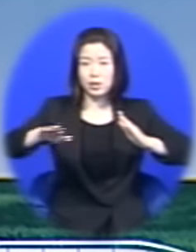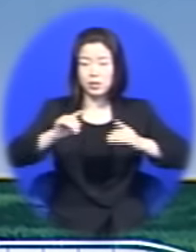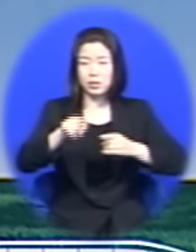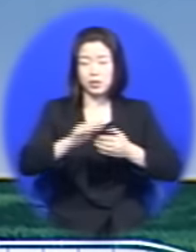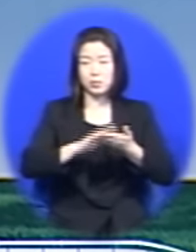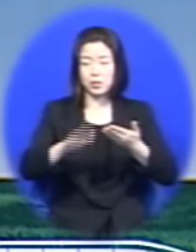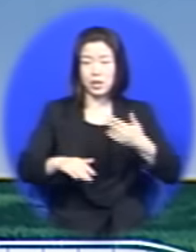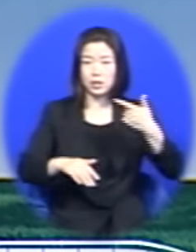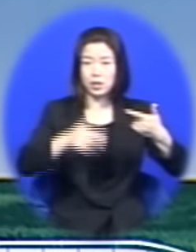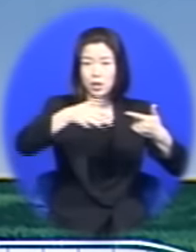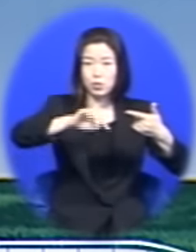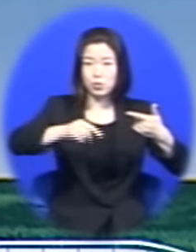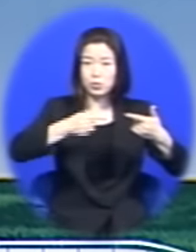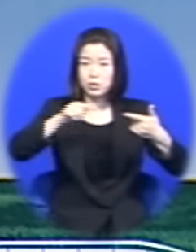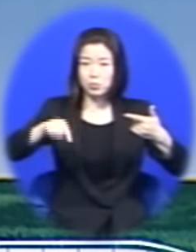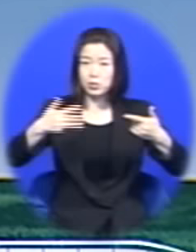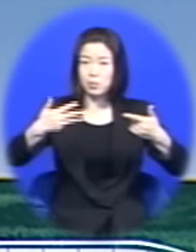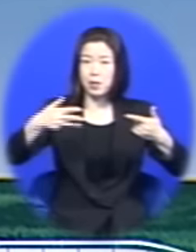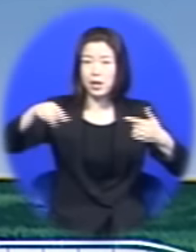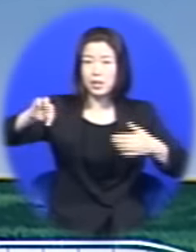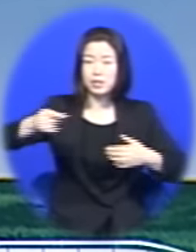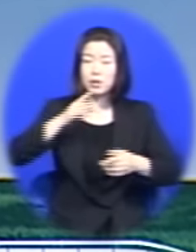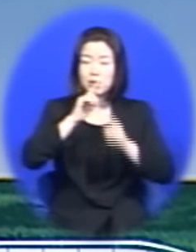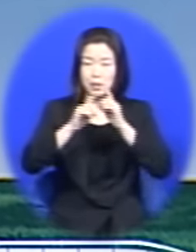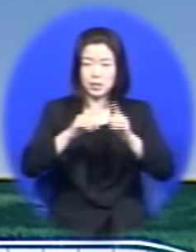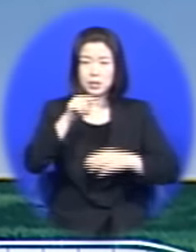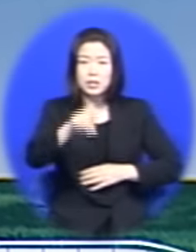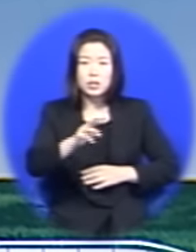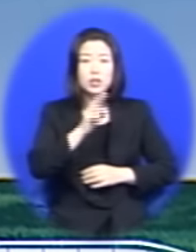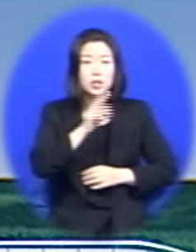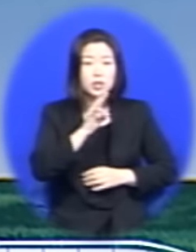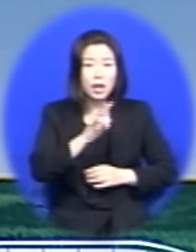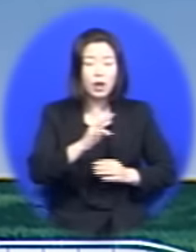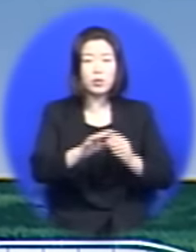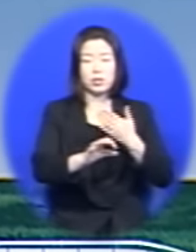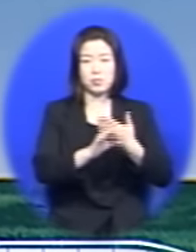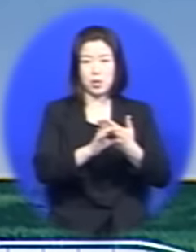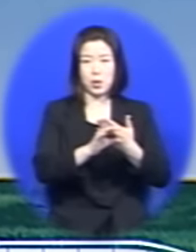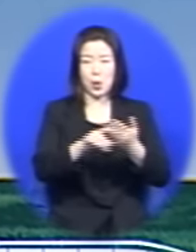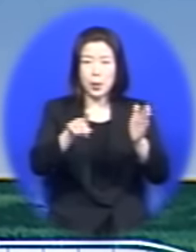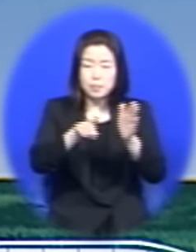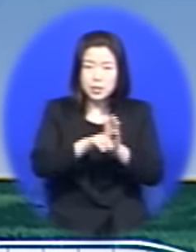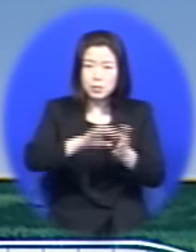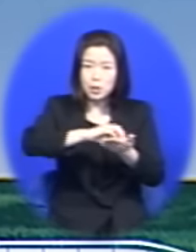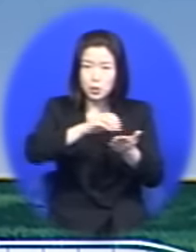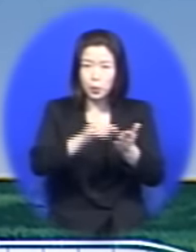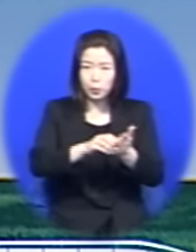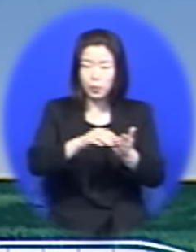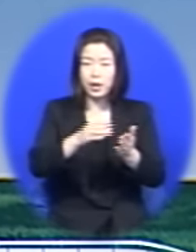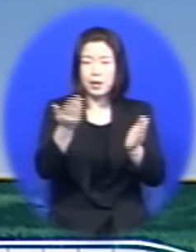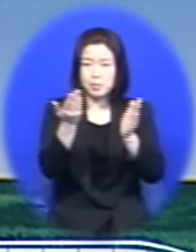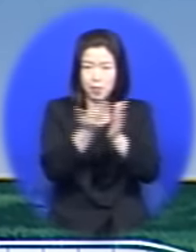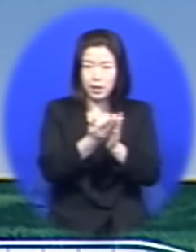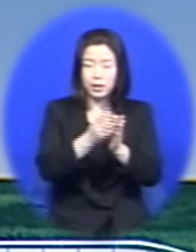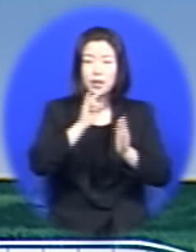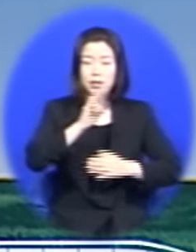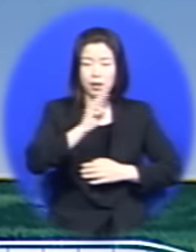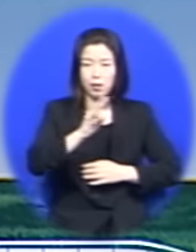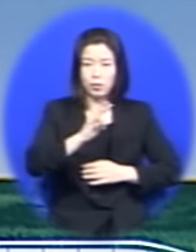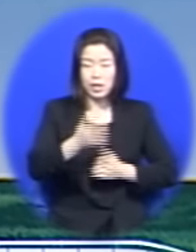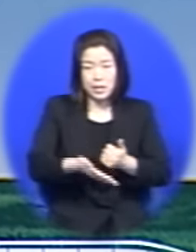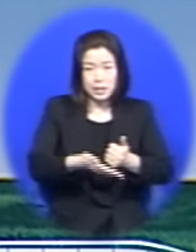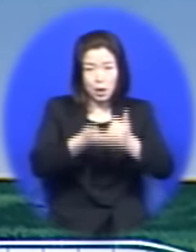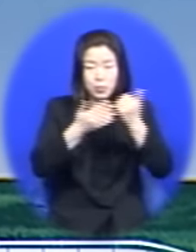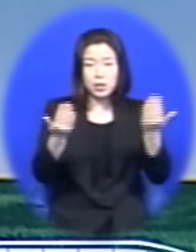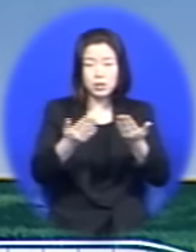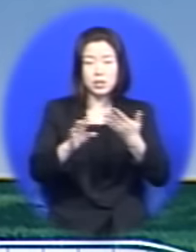그게 6절부터 8절의 말씀이에요. 그것이 예언이면 믿음의 정도에 맞게 예언할 것이요. 섬기는